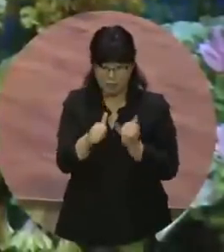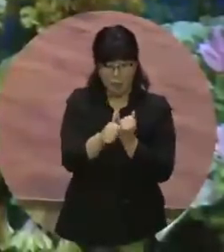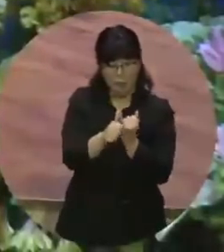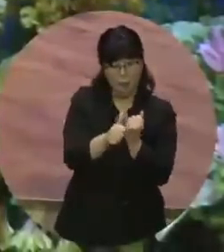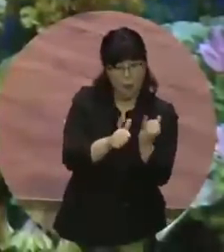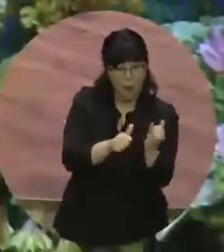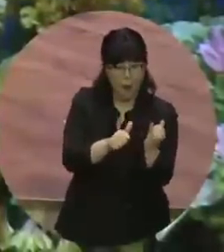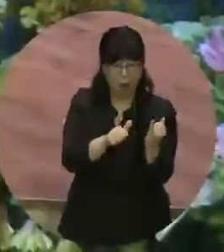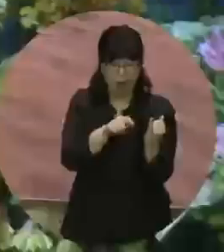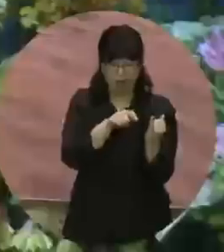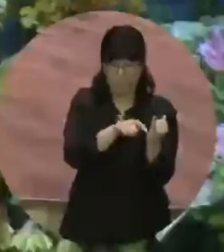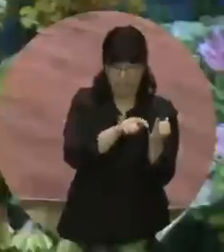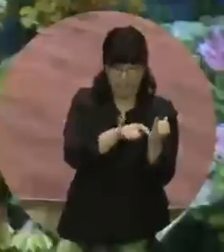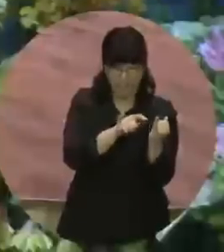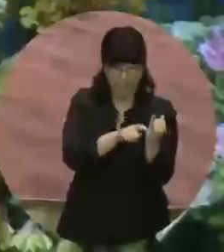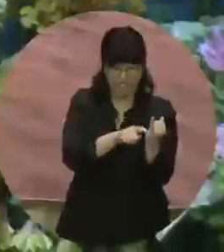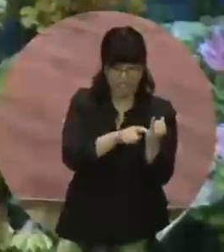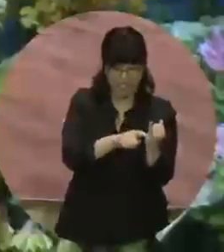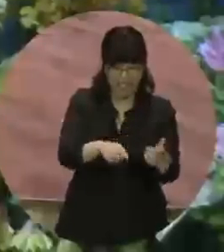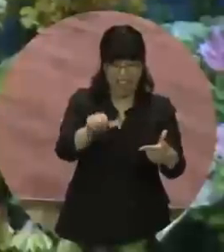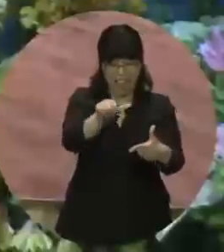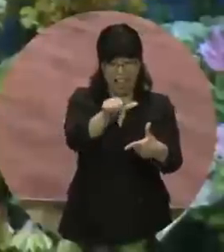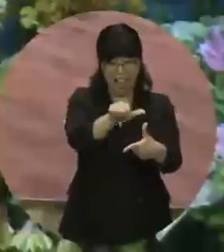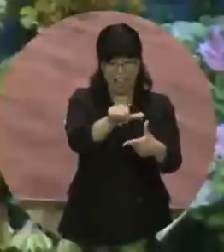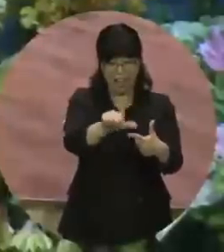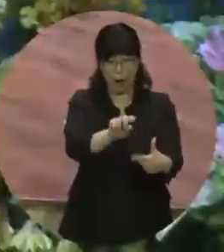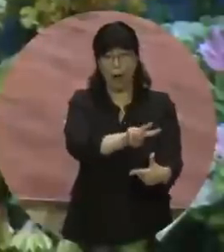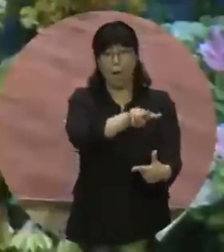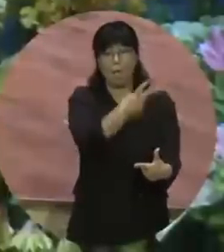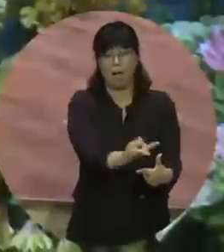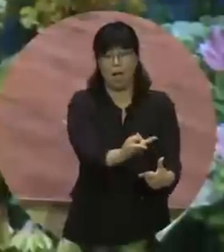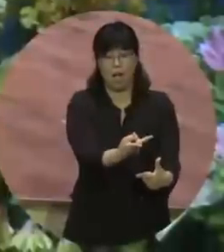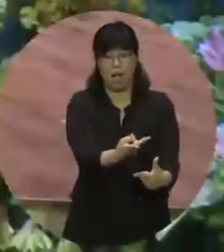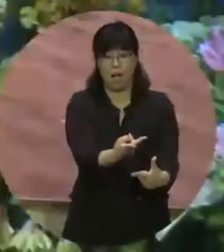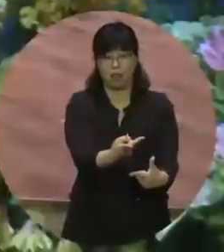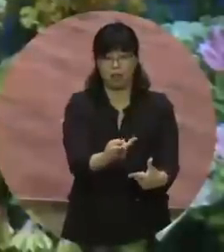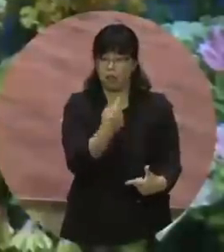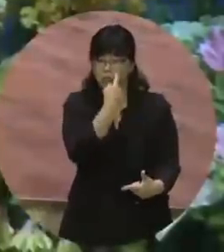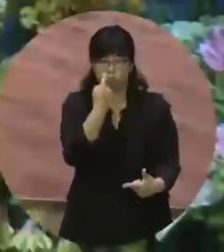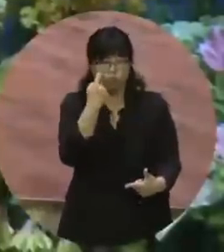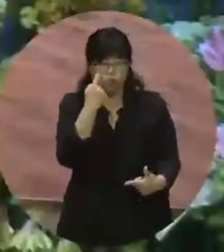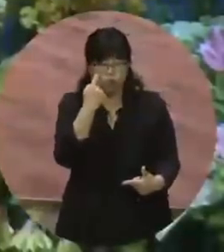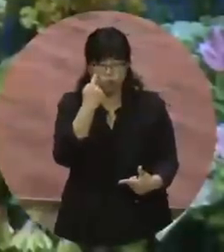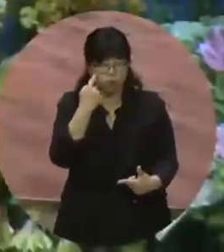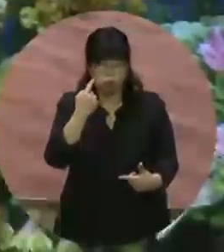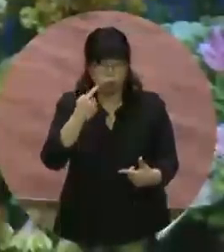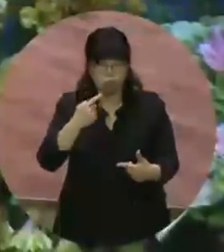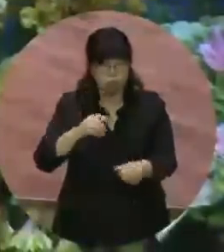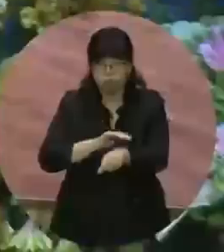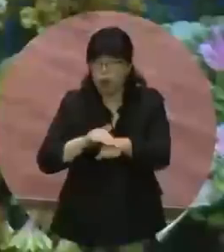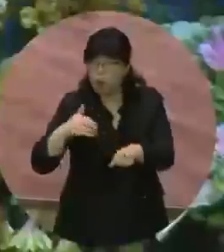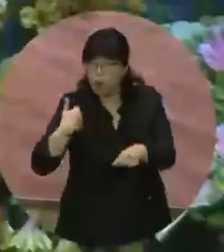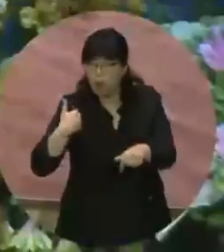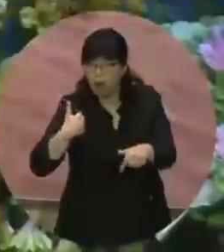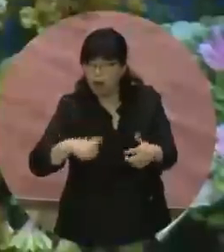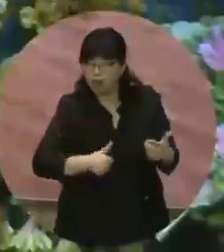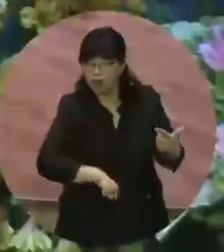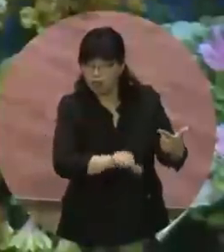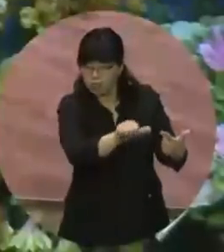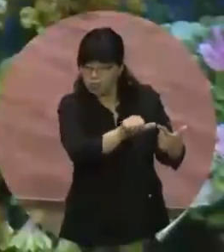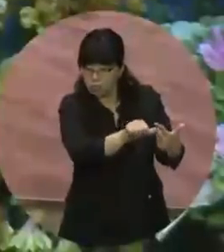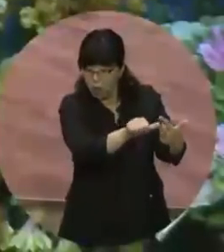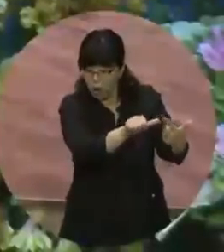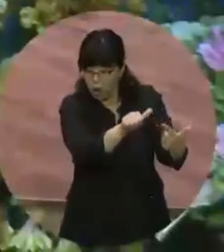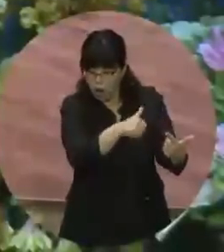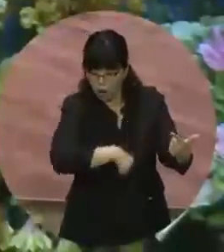들어와 축복해 달라고 합니다. 그때 그제서야 이 이삭이 에서가 아닌